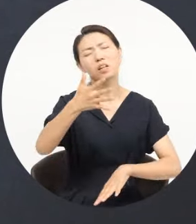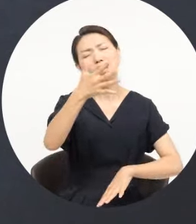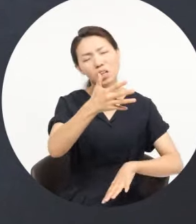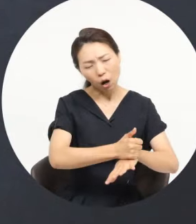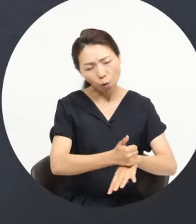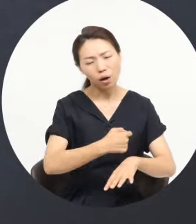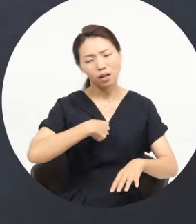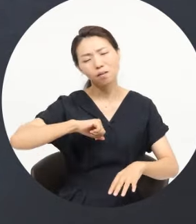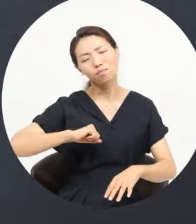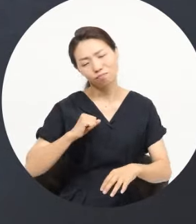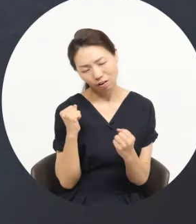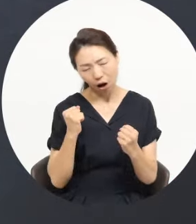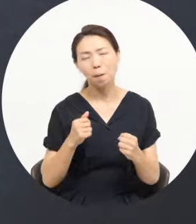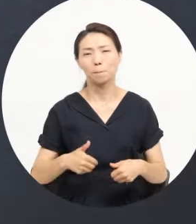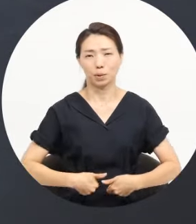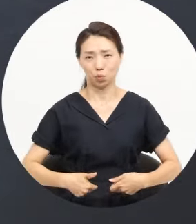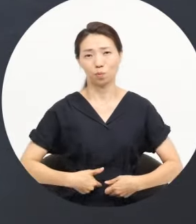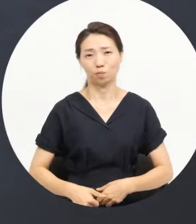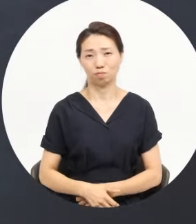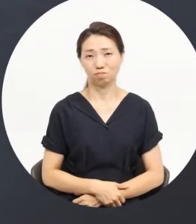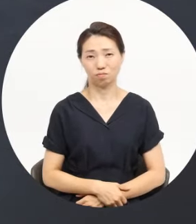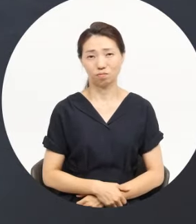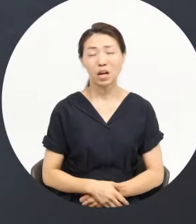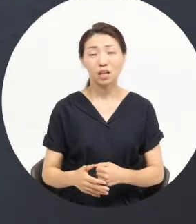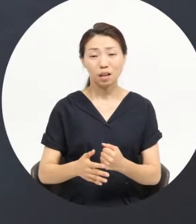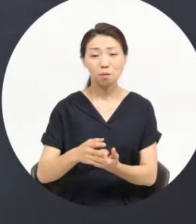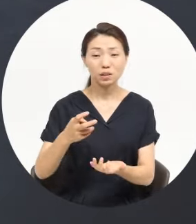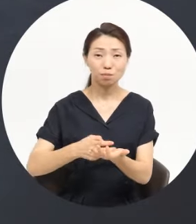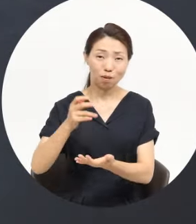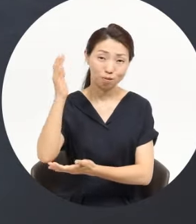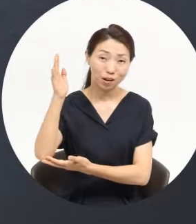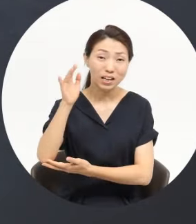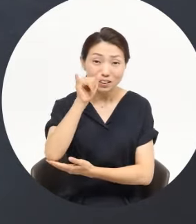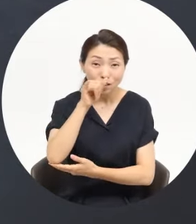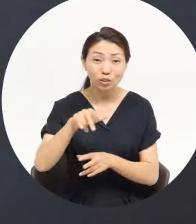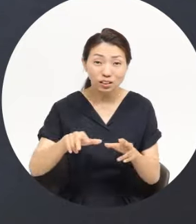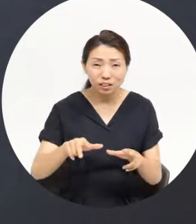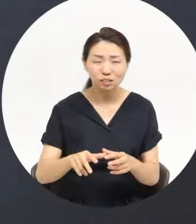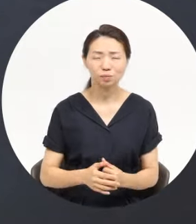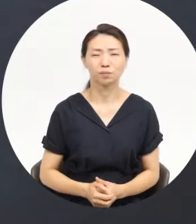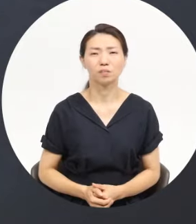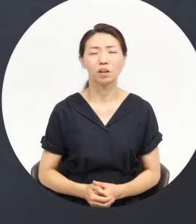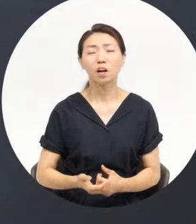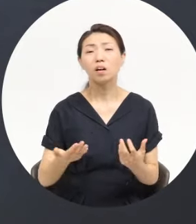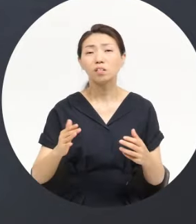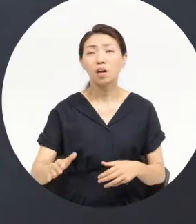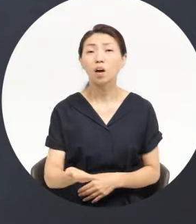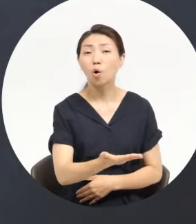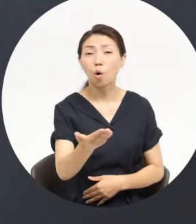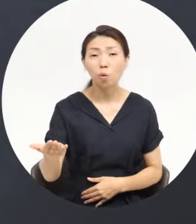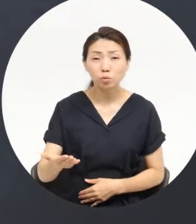거예요. 그래서 이런 법회를 하는 거 아니겠어요? 그런데 여러분들은 늘